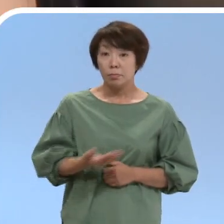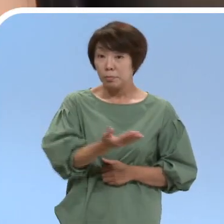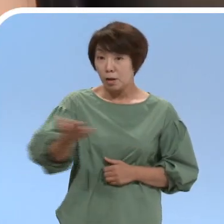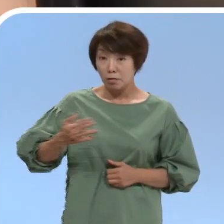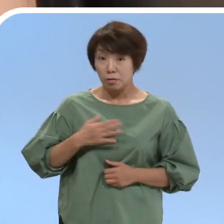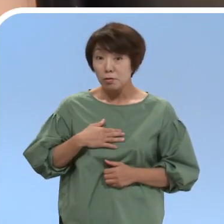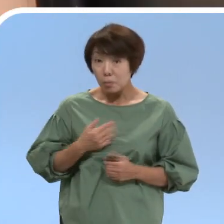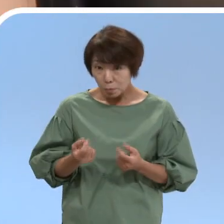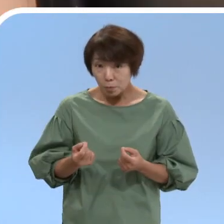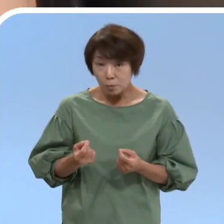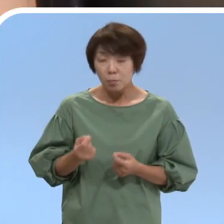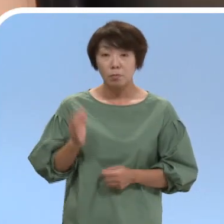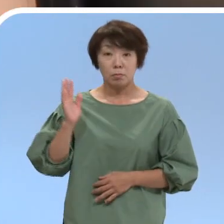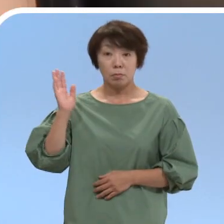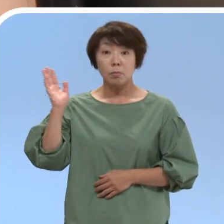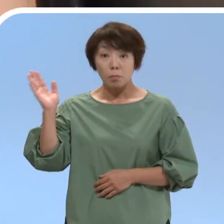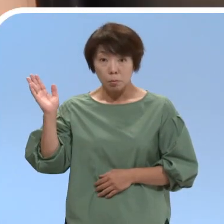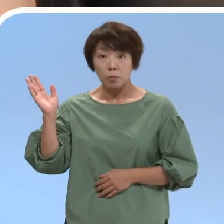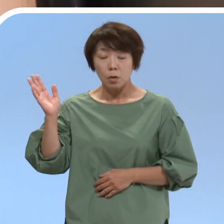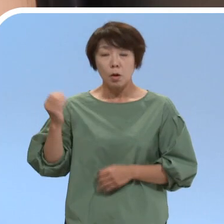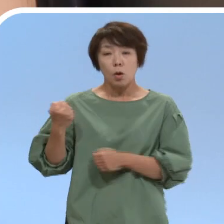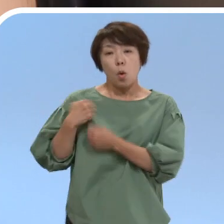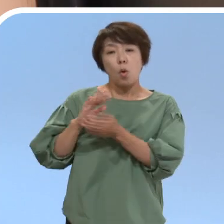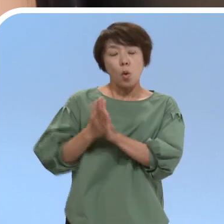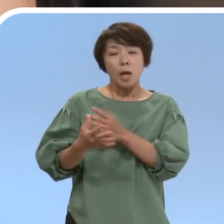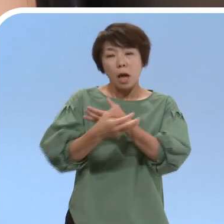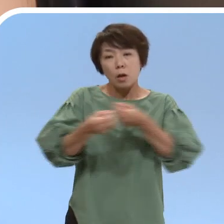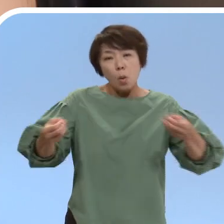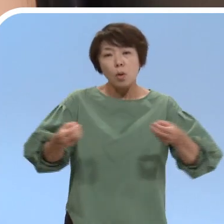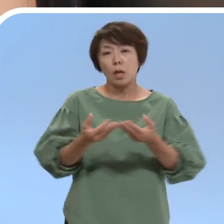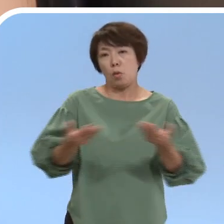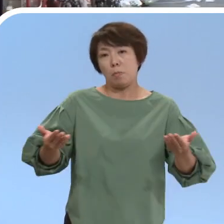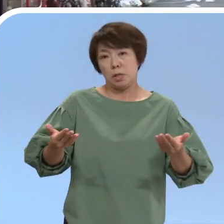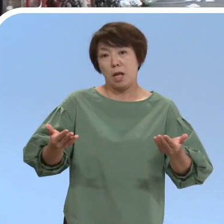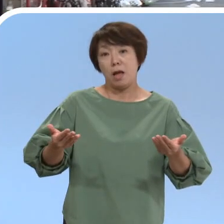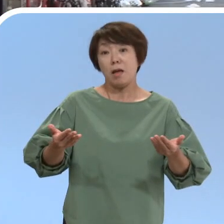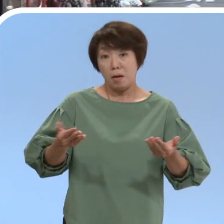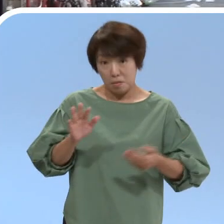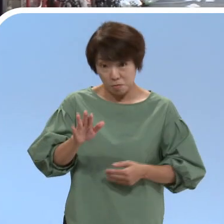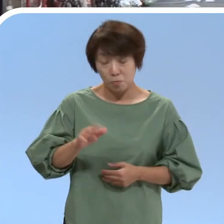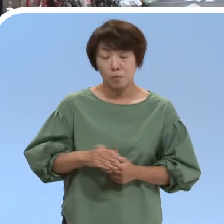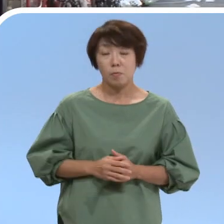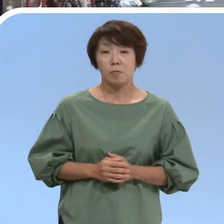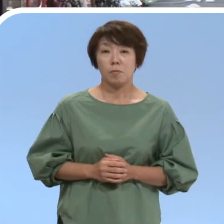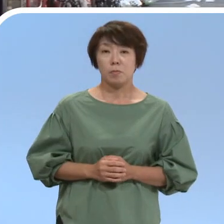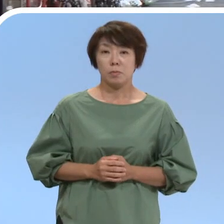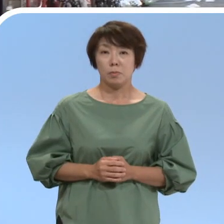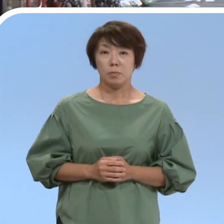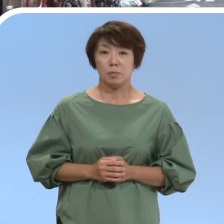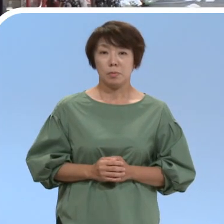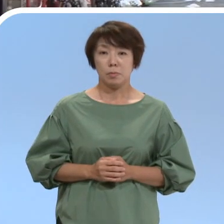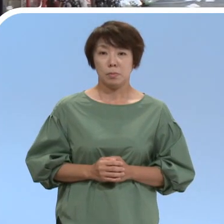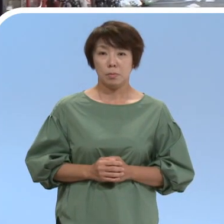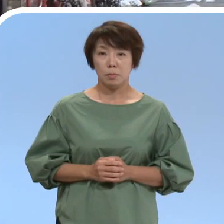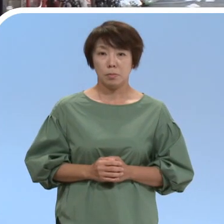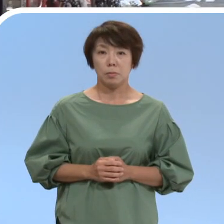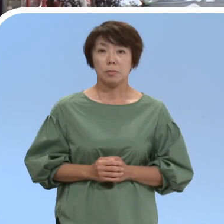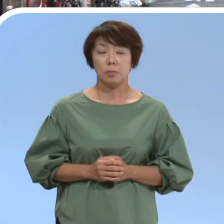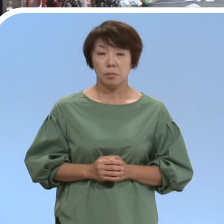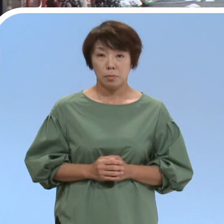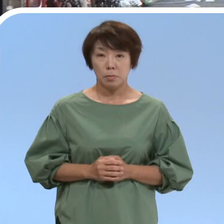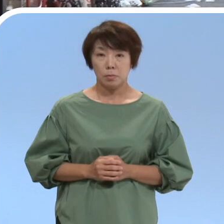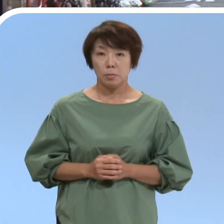皆さんご存知ですか？兵庫県連携協定店兵庫五国ワールド神戸三宮横